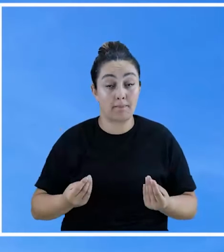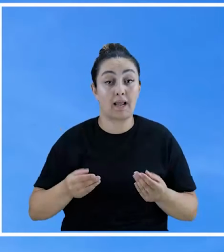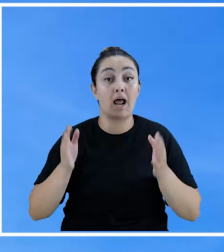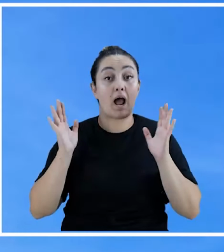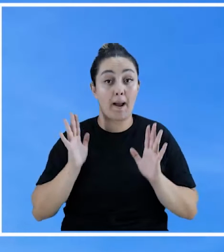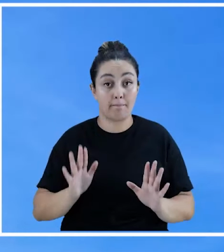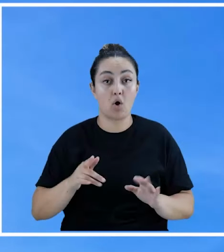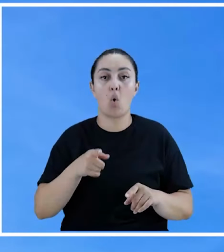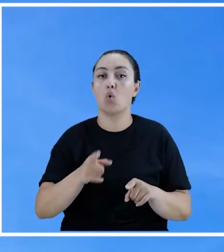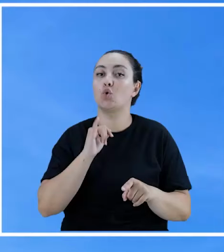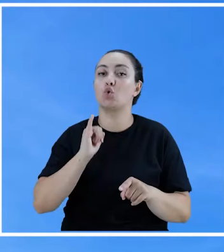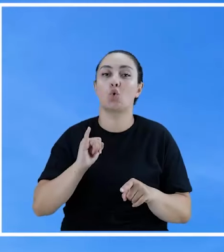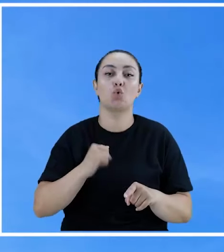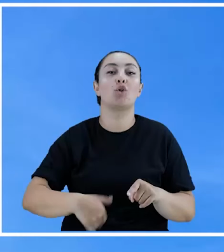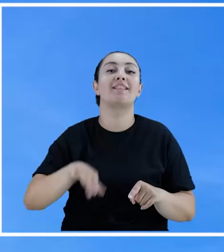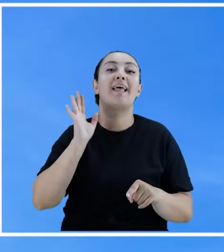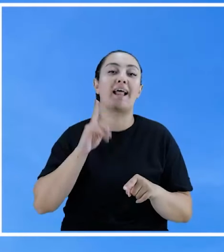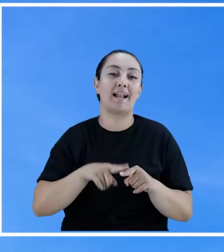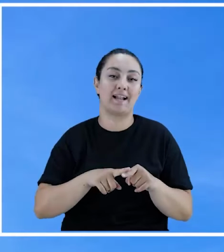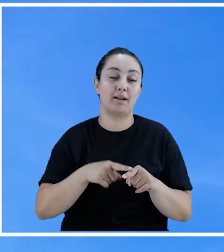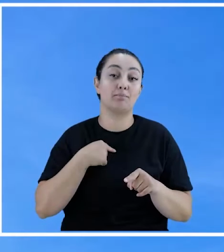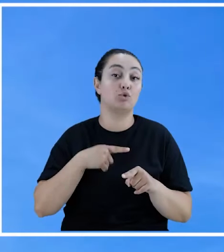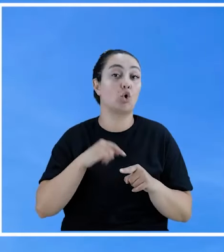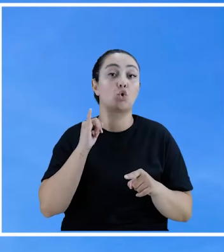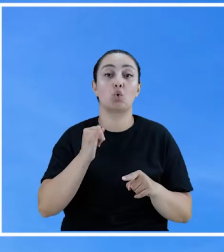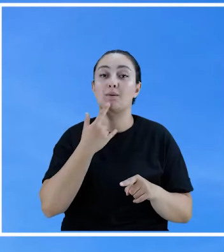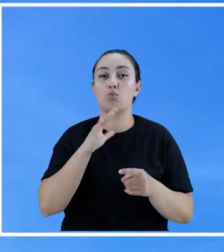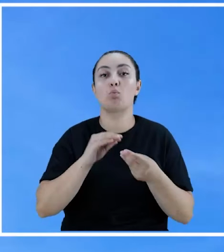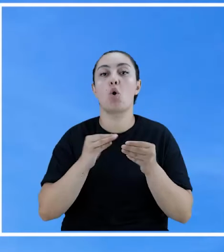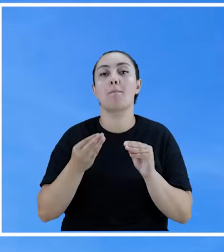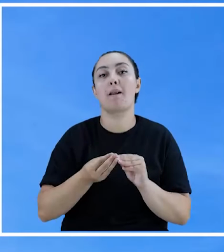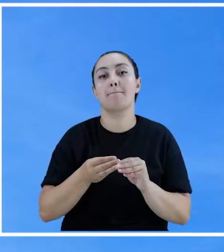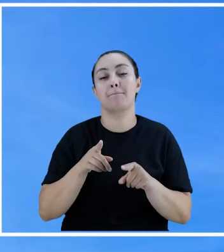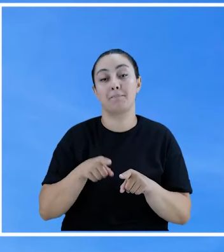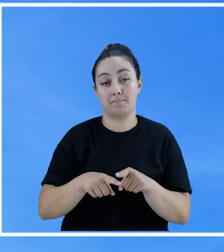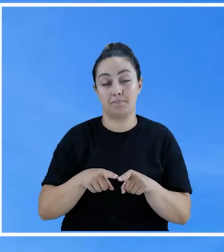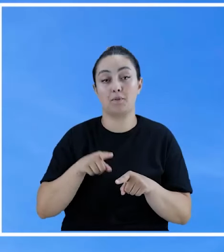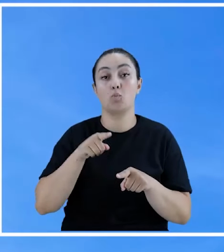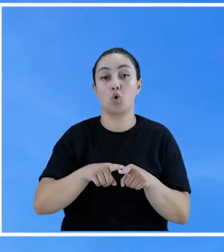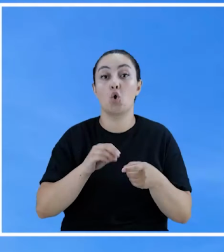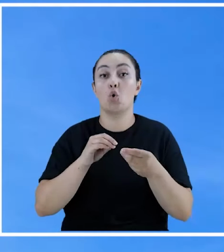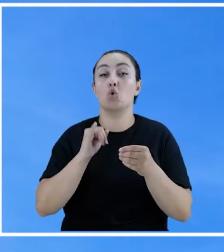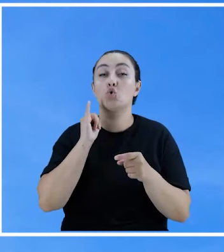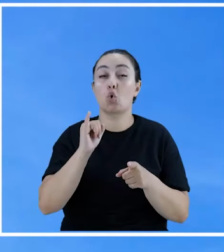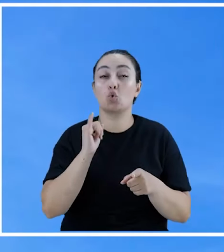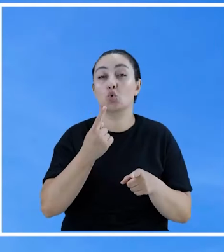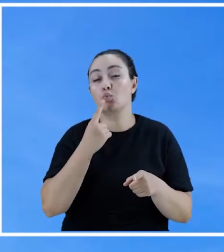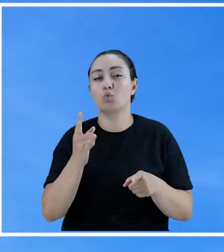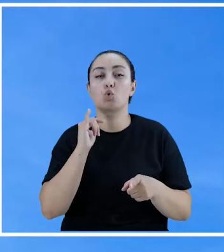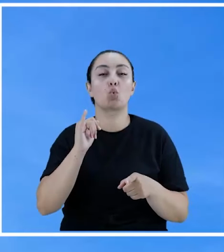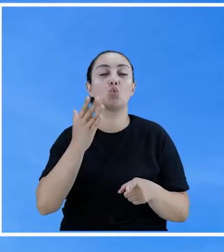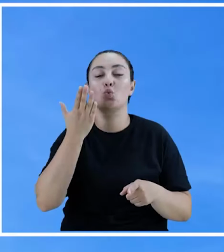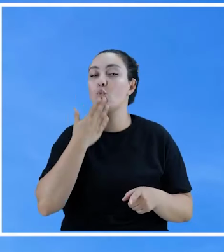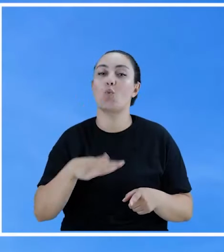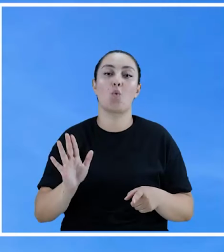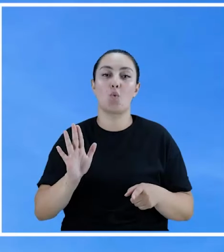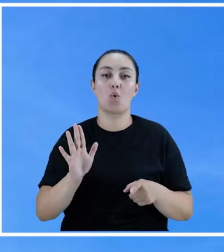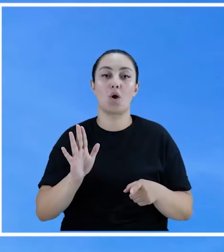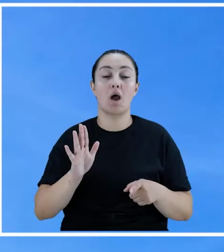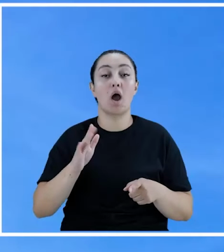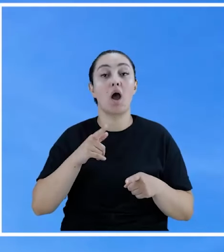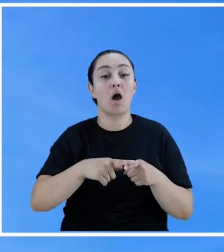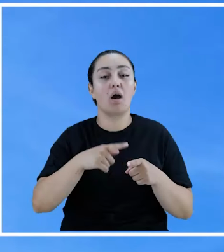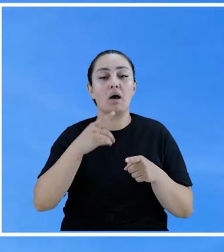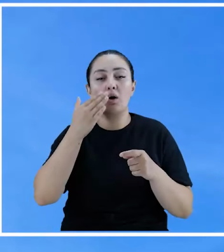Fakat bu onu kötü yapmıyor işte. Biz onu kötü demiyoruz, problemli diyoruz ona. Çünkü neden? Kötü zemin yoktur.